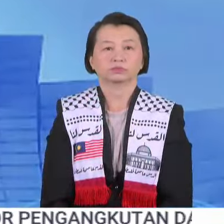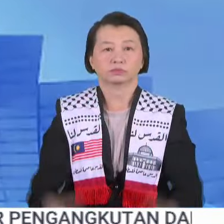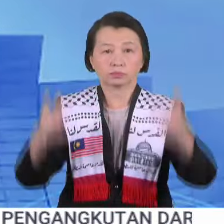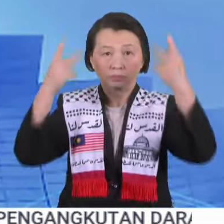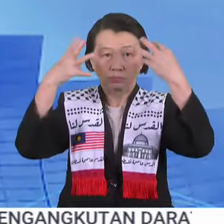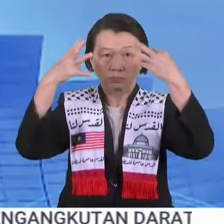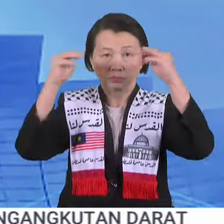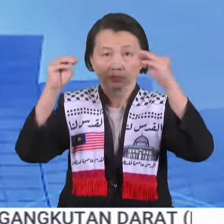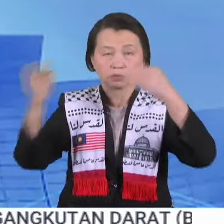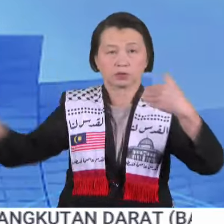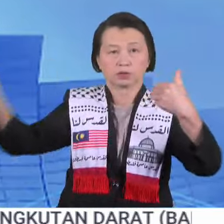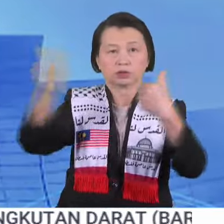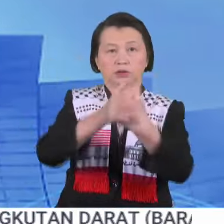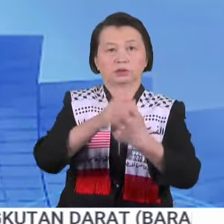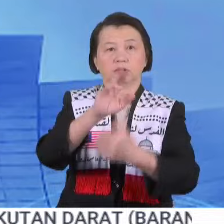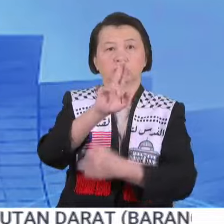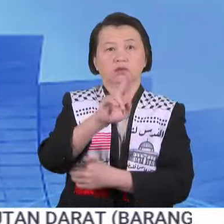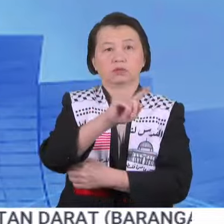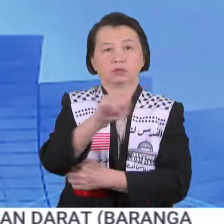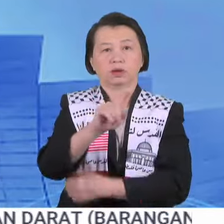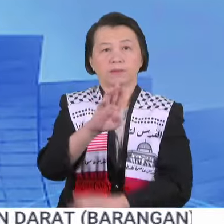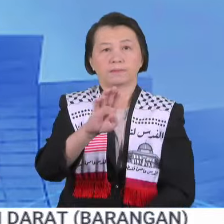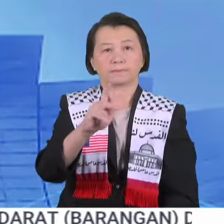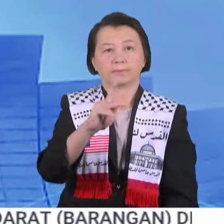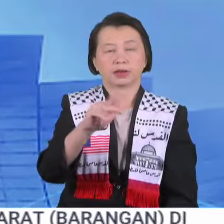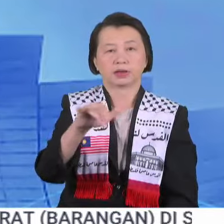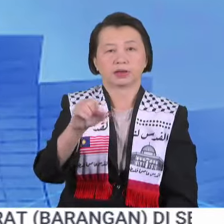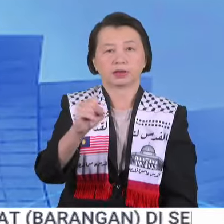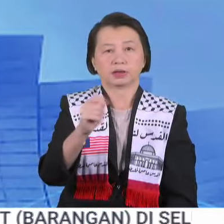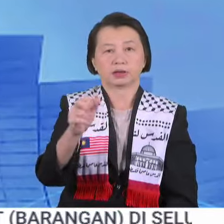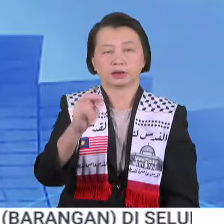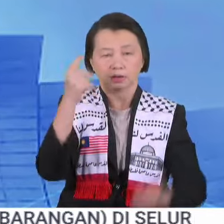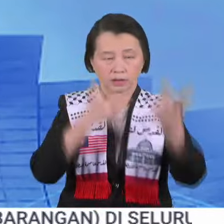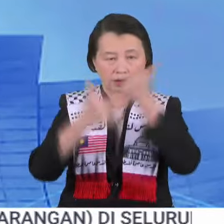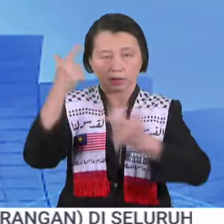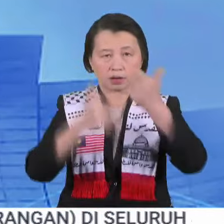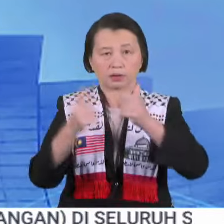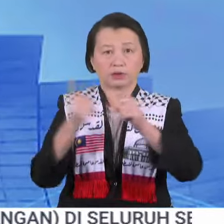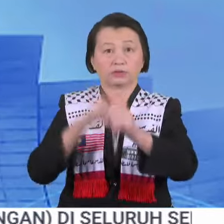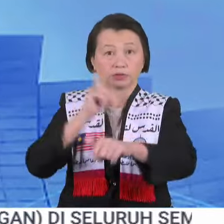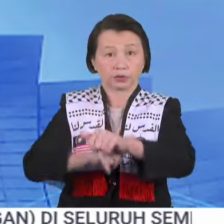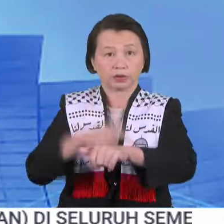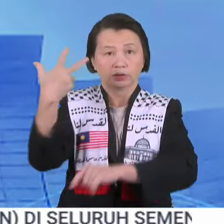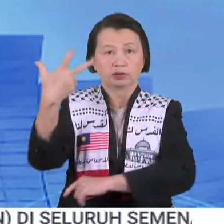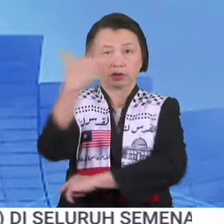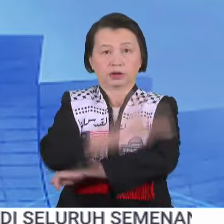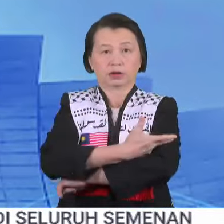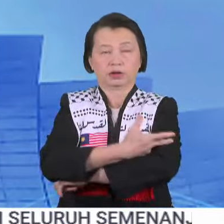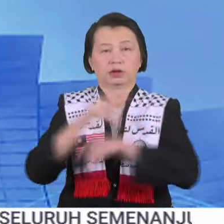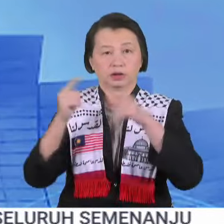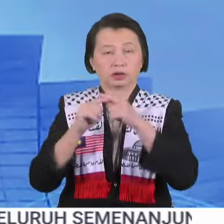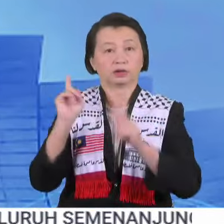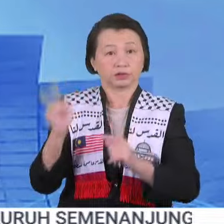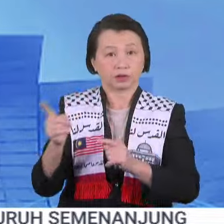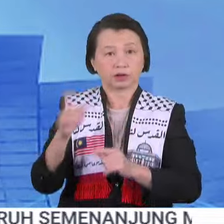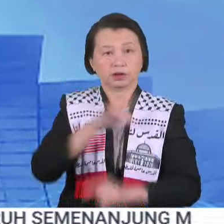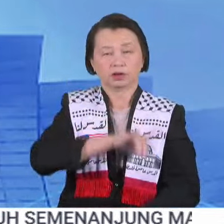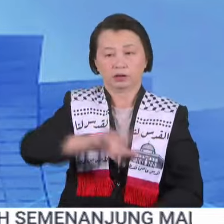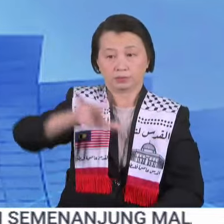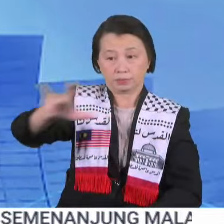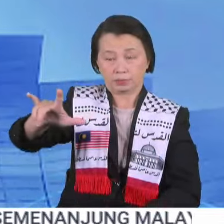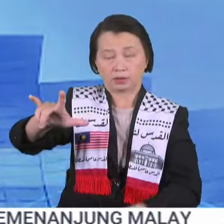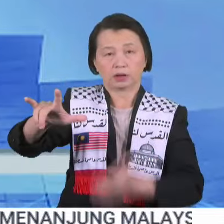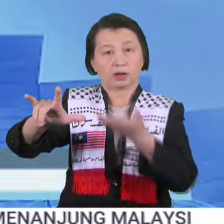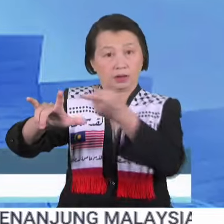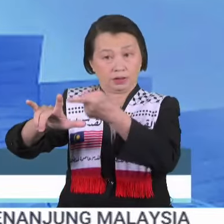Perdana Menteri Datuk Seri Anwar Ibrahim tiba di Uzbekistan hari ini untuk lawatan rasmi sulungnya selama 3 hari di negara itu. Pesawat yang membawa